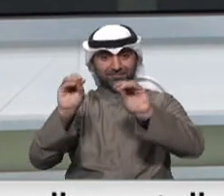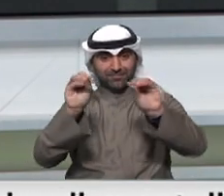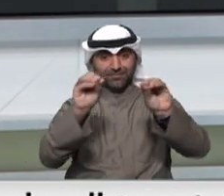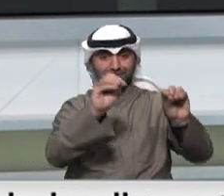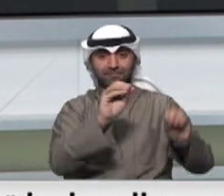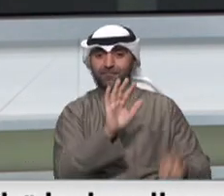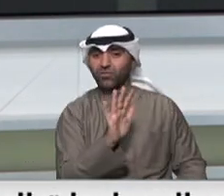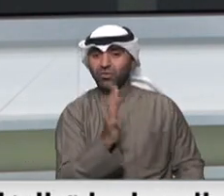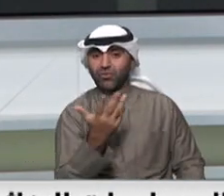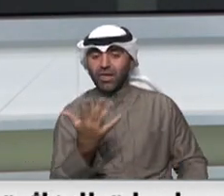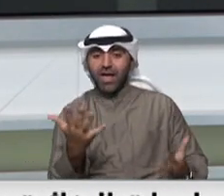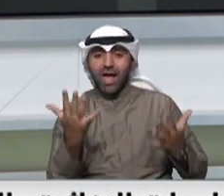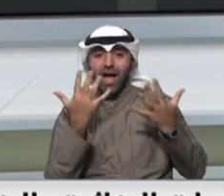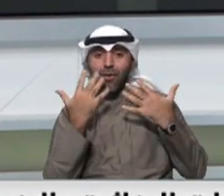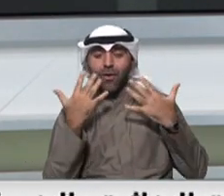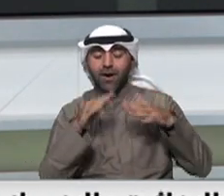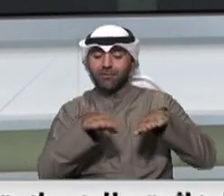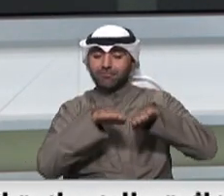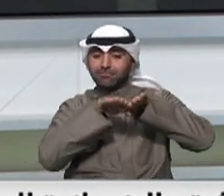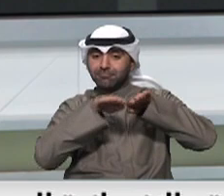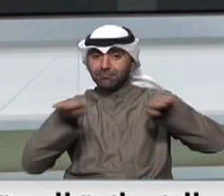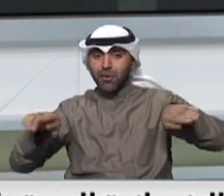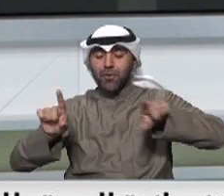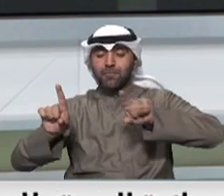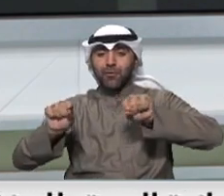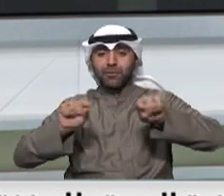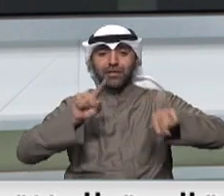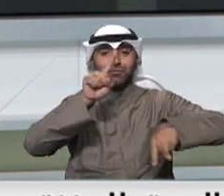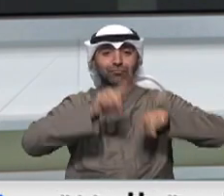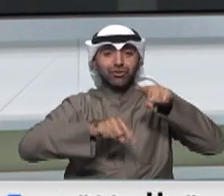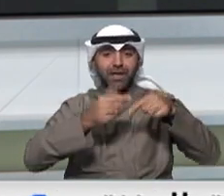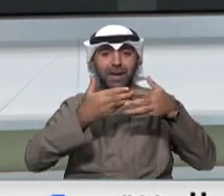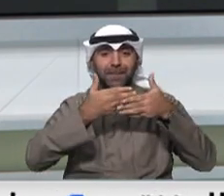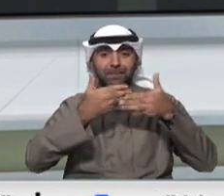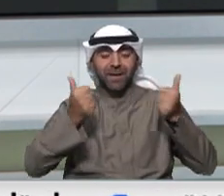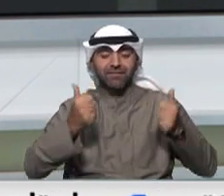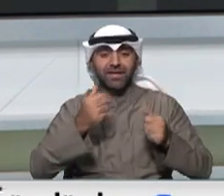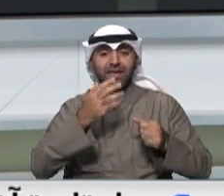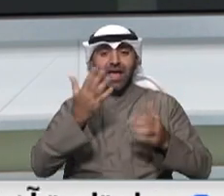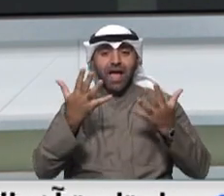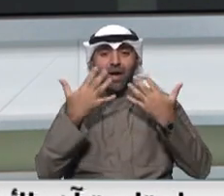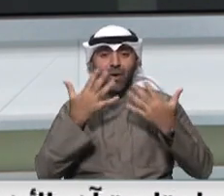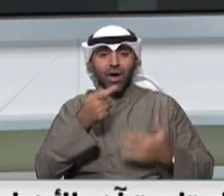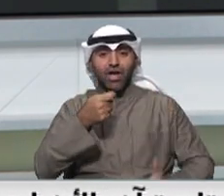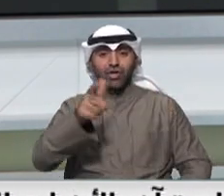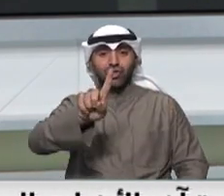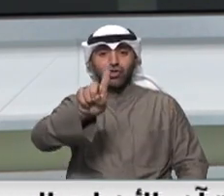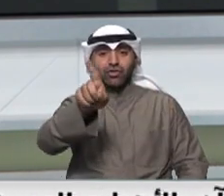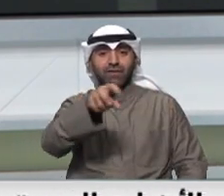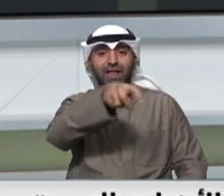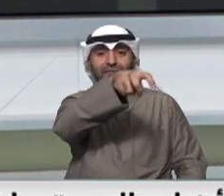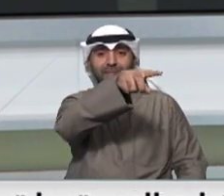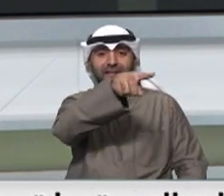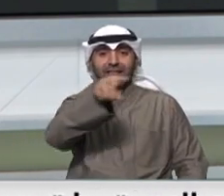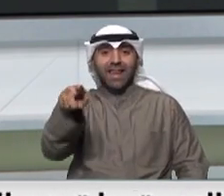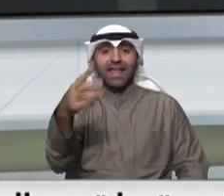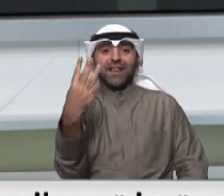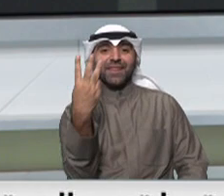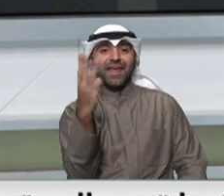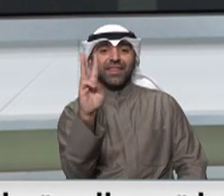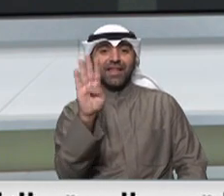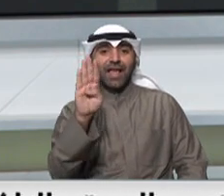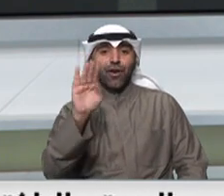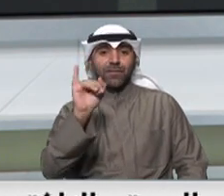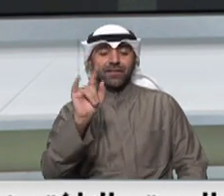متقلبه الاتجاه ما بين يوم لاخر ما بين شمالي غربي الى كوس ودرجات الحراره خلال فتره النهار راح تكون معتدله